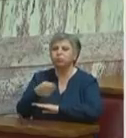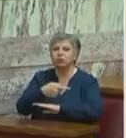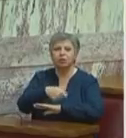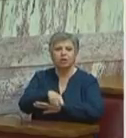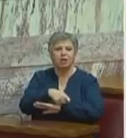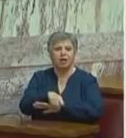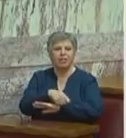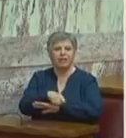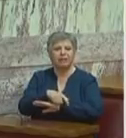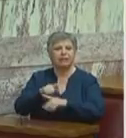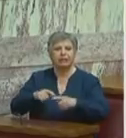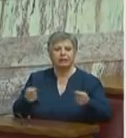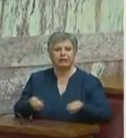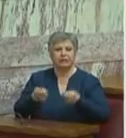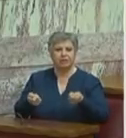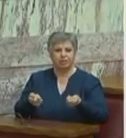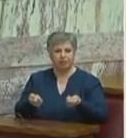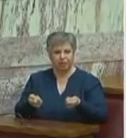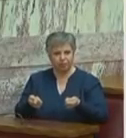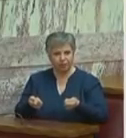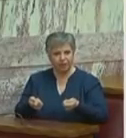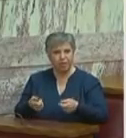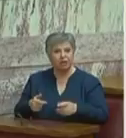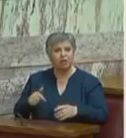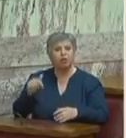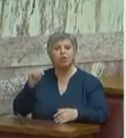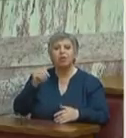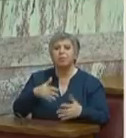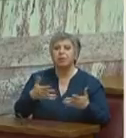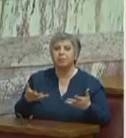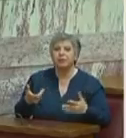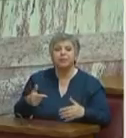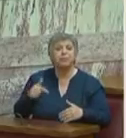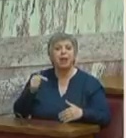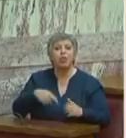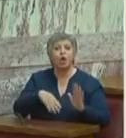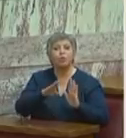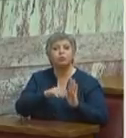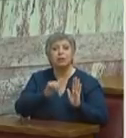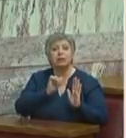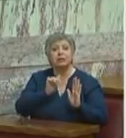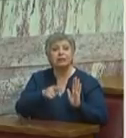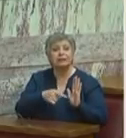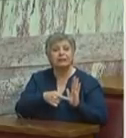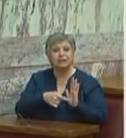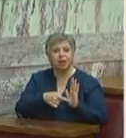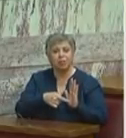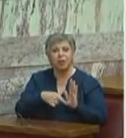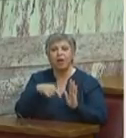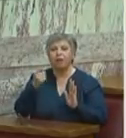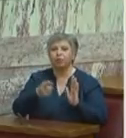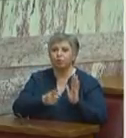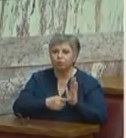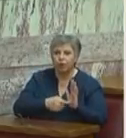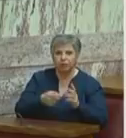από τον κανονισμό της Βουλής. Ούτε επιτρέπει ο κανονισμός της Βουλής και το Σύνταγμα απόφαση επί της αρμοδιότητος.